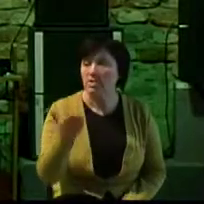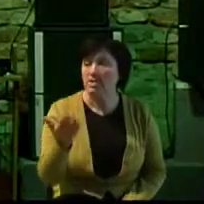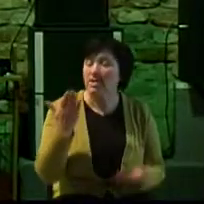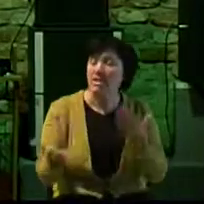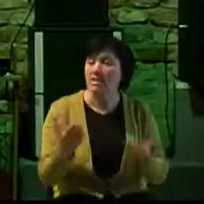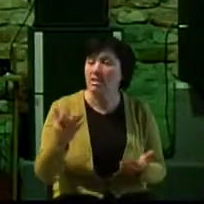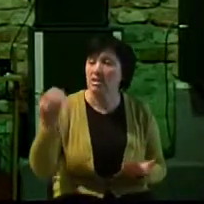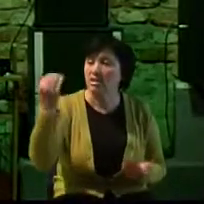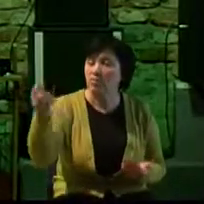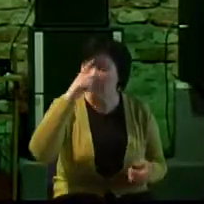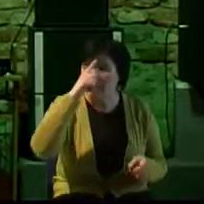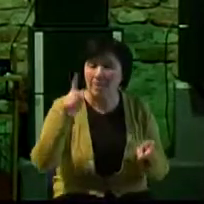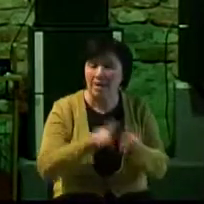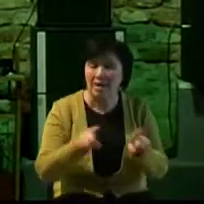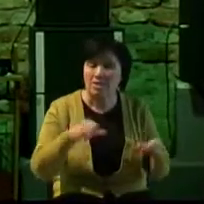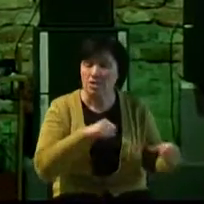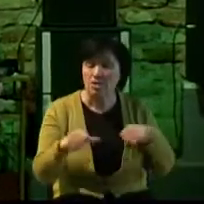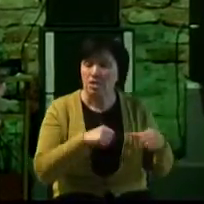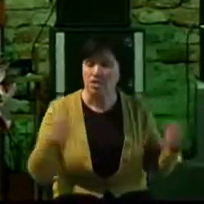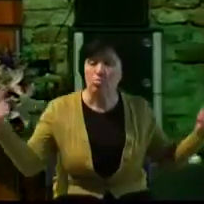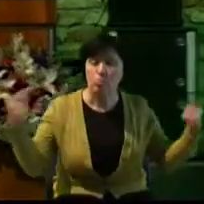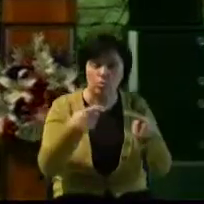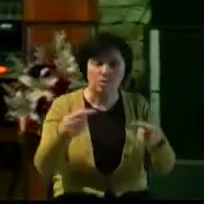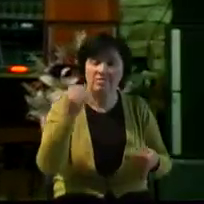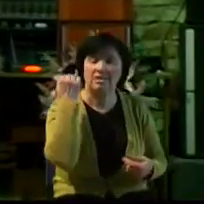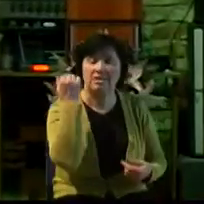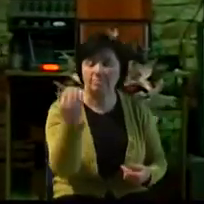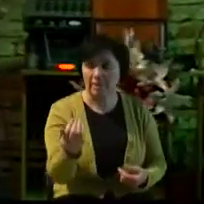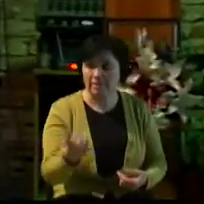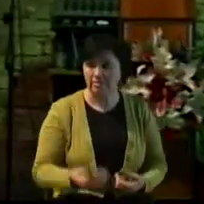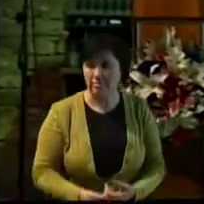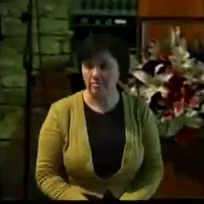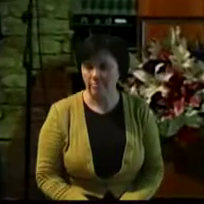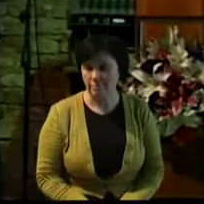«Если брат твой согрешит против тебя».